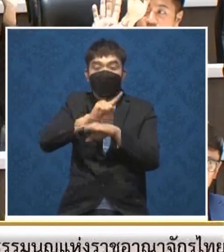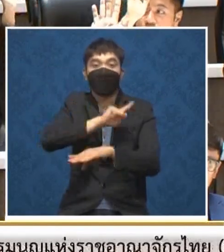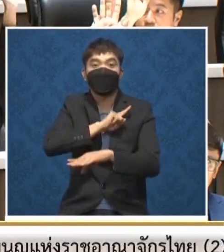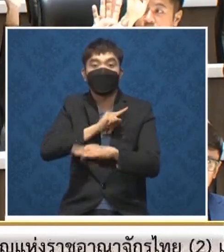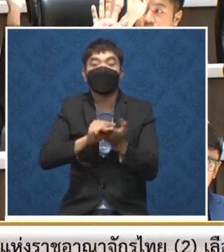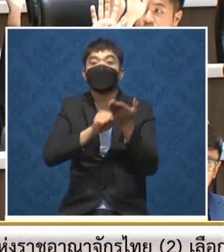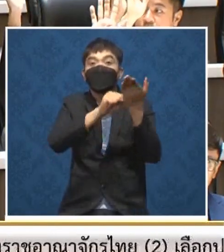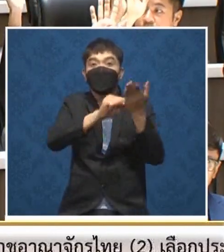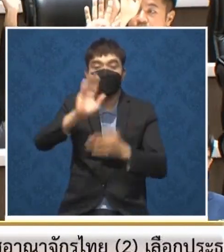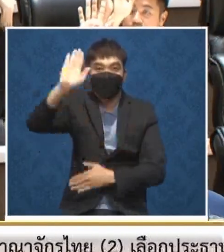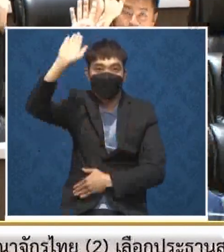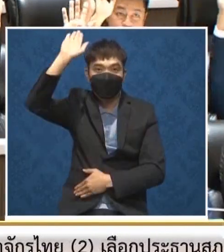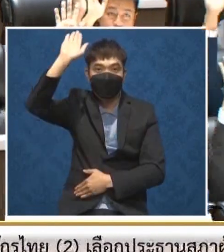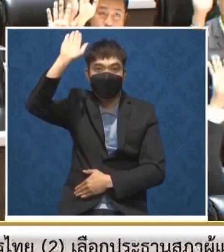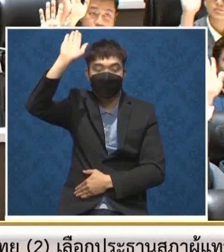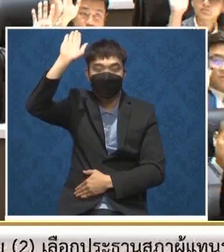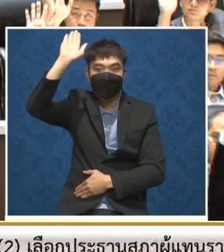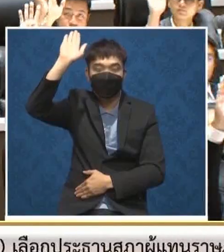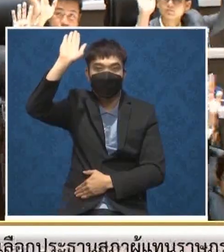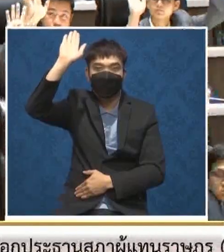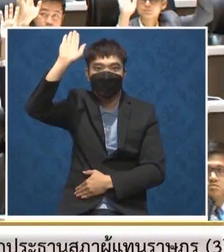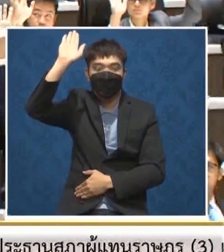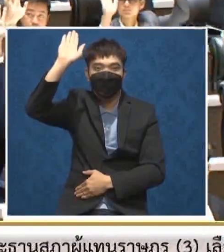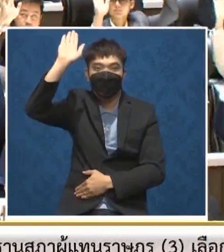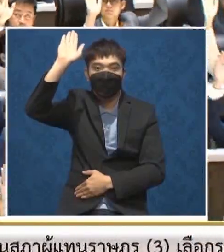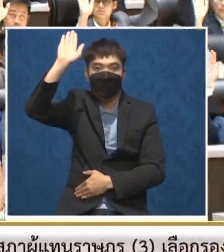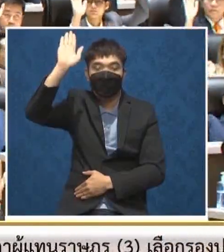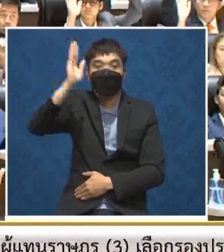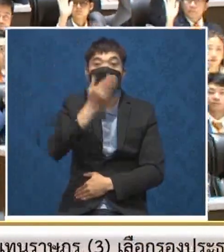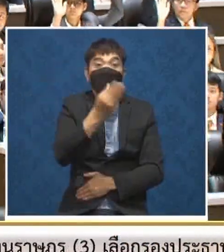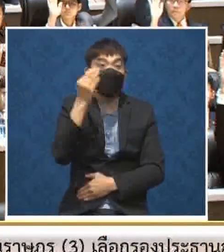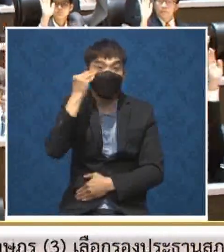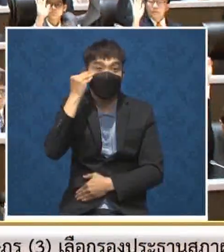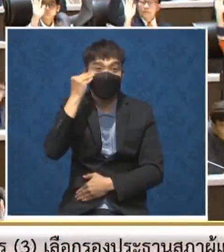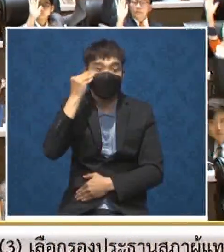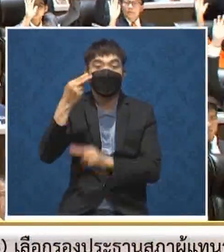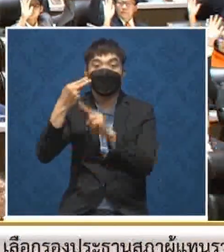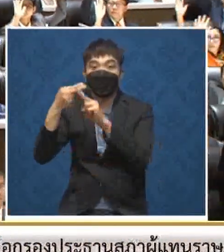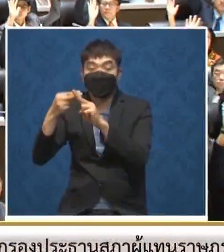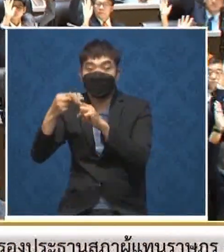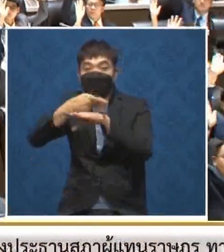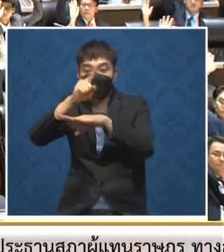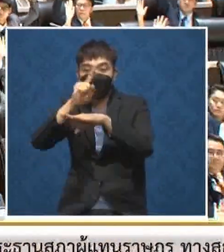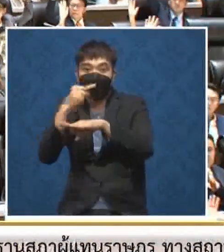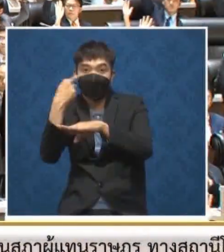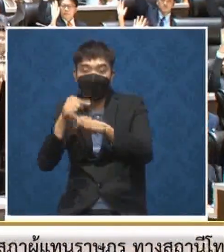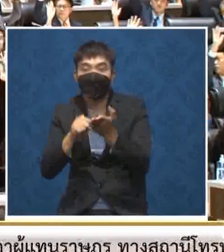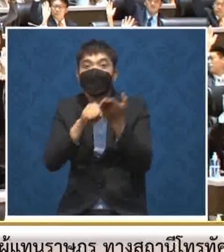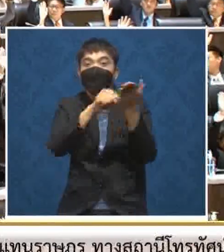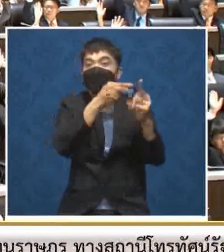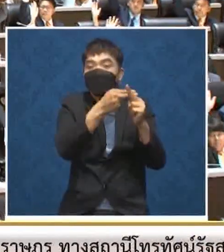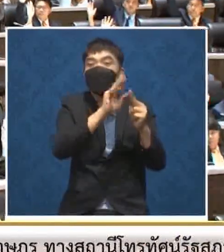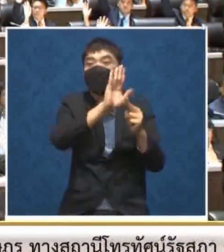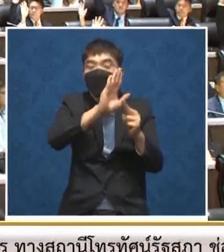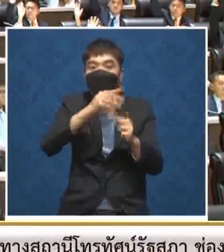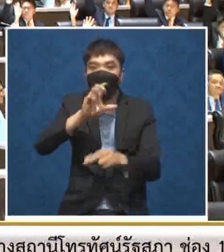เด่นมากน้อยแค่ไหนก็เดี๋ยววันที่มีการประกาศนโยบายเศรษฐกิจเดี๋ยวค่อยไปดูกันรวมถึงเรื่องของการจัดทำพ.ร.บงบประมาณการเบิกจ่ายงบประมาณ